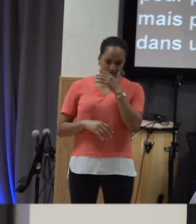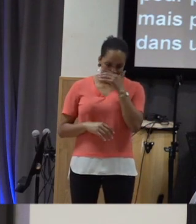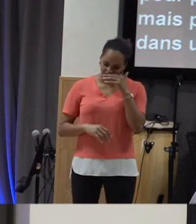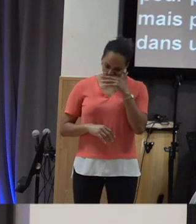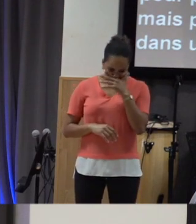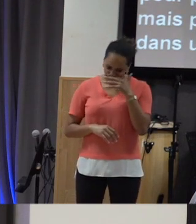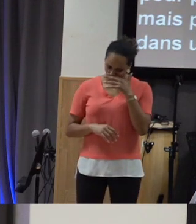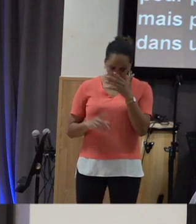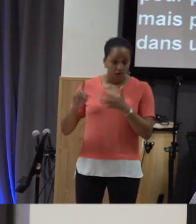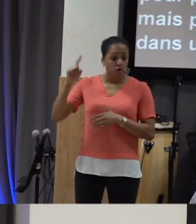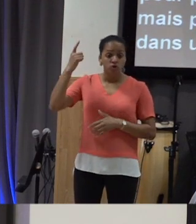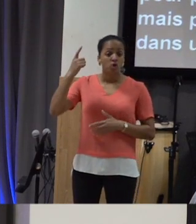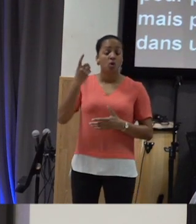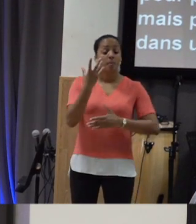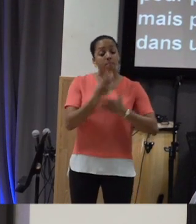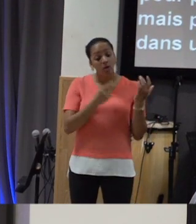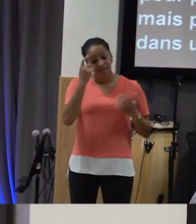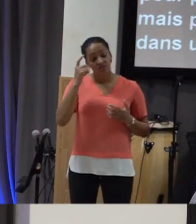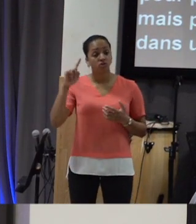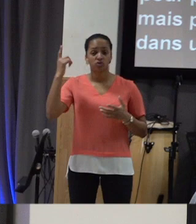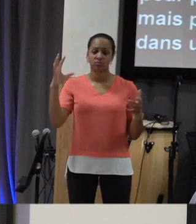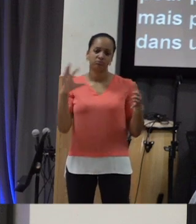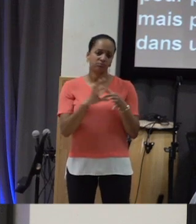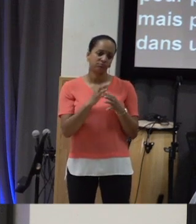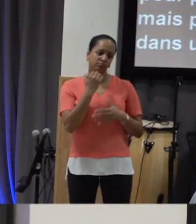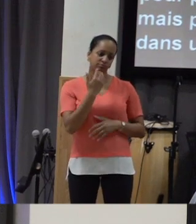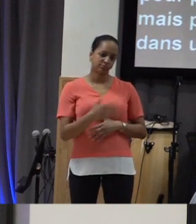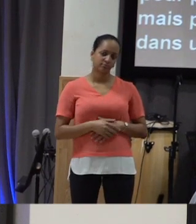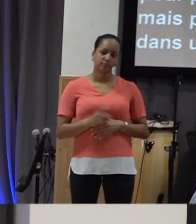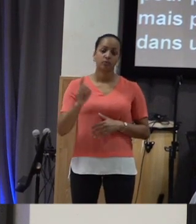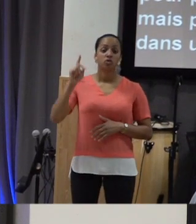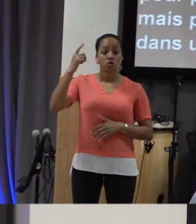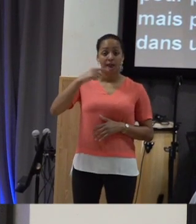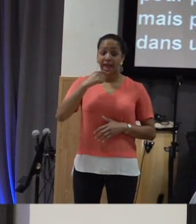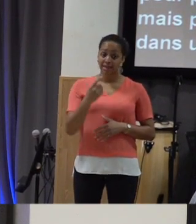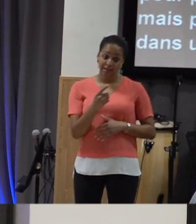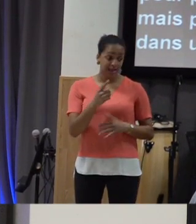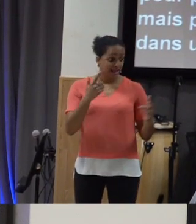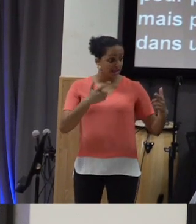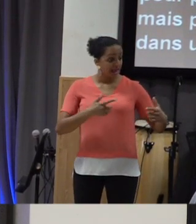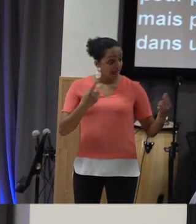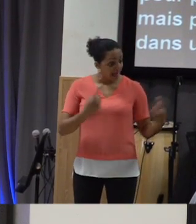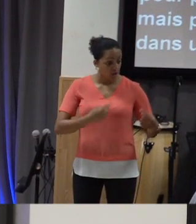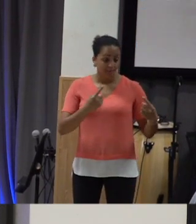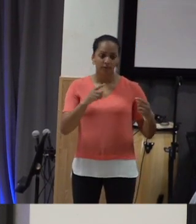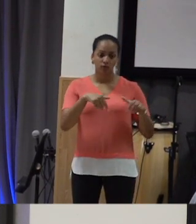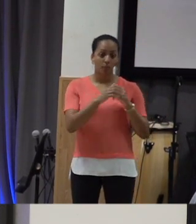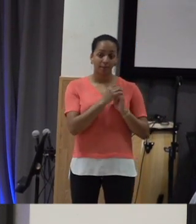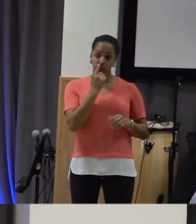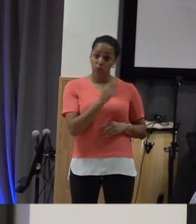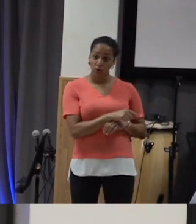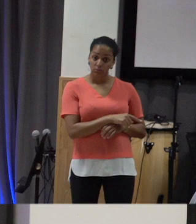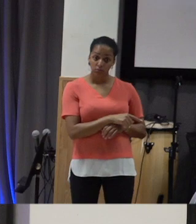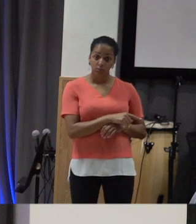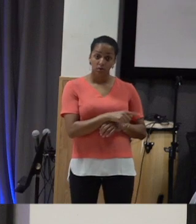être validées par Dieu. Ce même Dieu a dit de prier pour nos ennemis, de les aimer, de les bénir, de bénir ceux